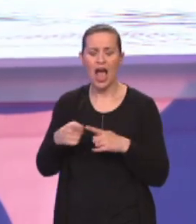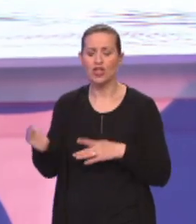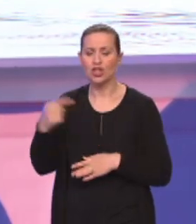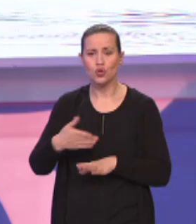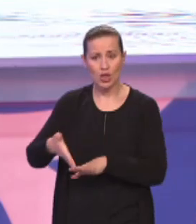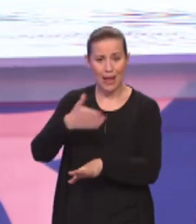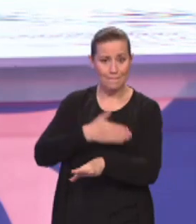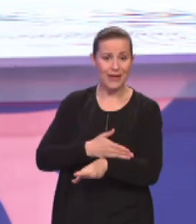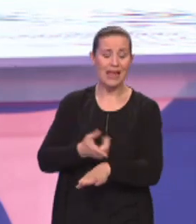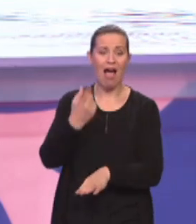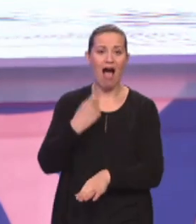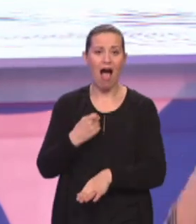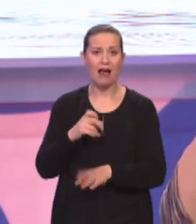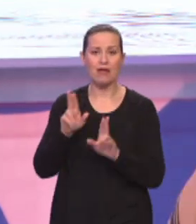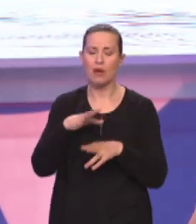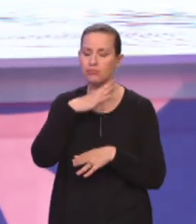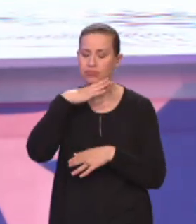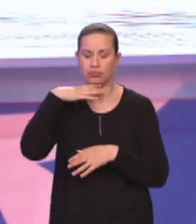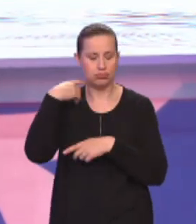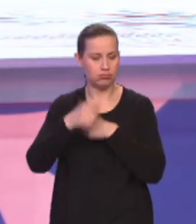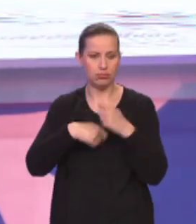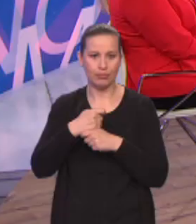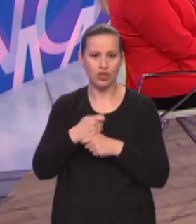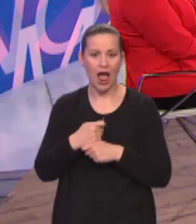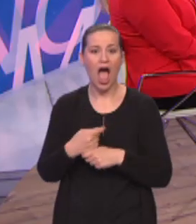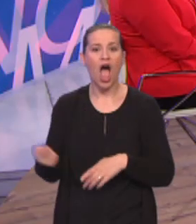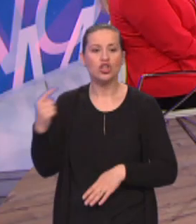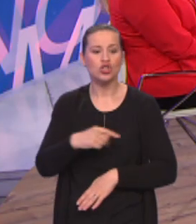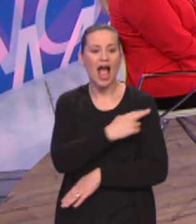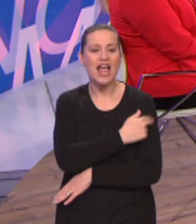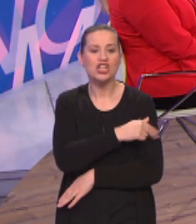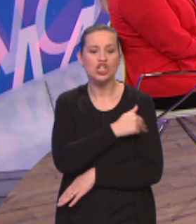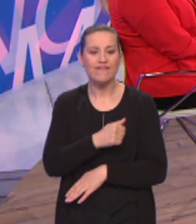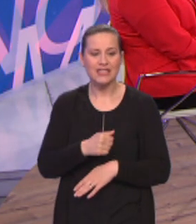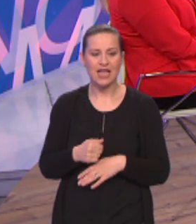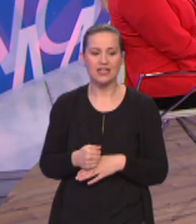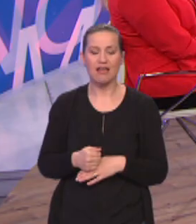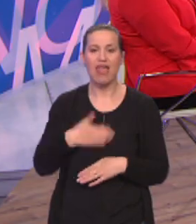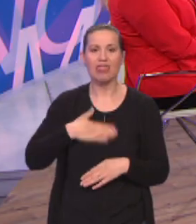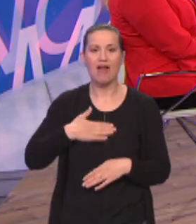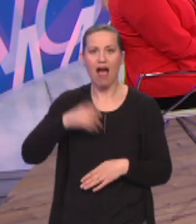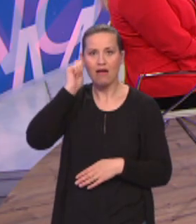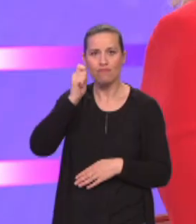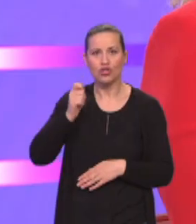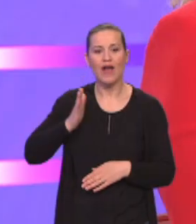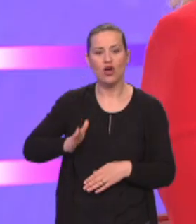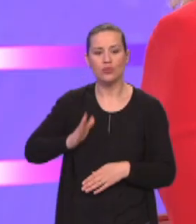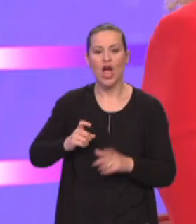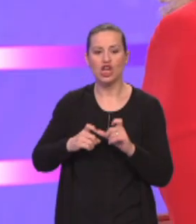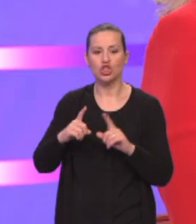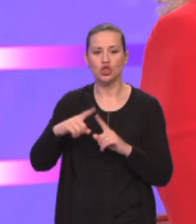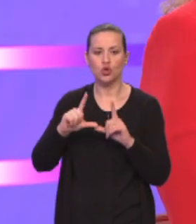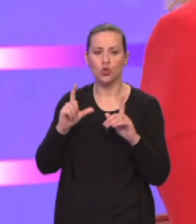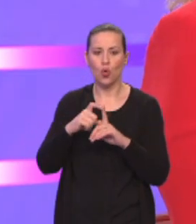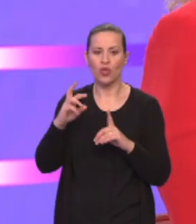s nama, ali ona ima jako puno posla. Dakle, i Švicarske nam je stigla draga i poštovana gospođa Ruža Študer